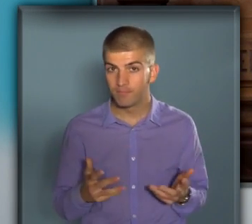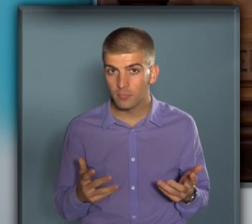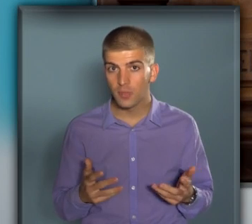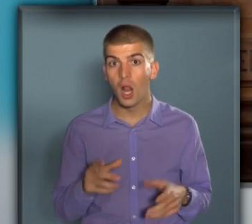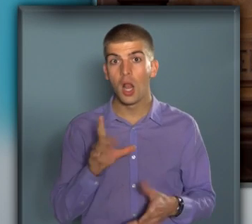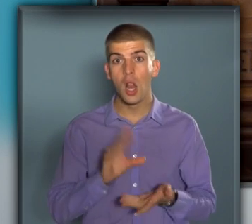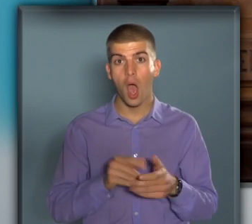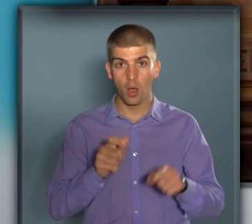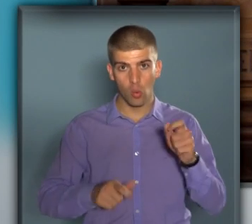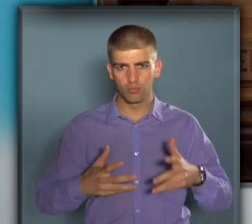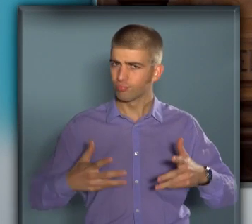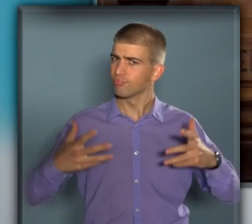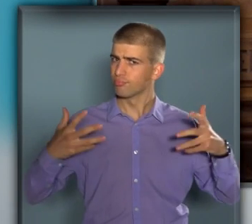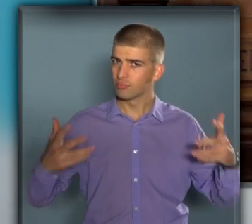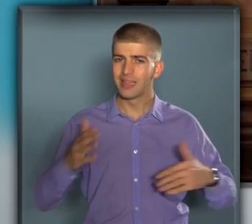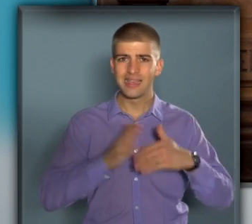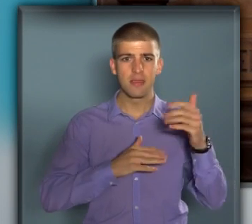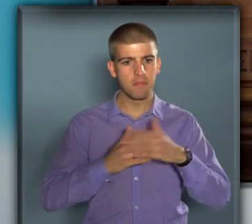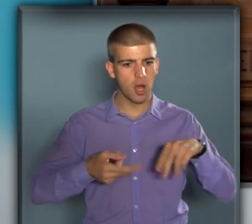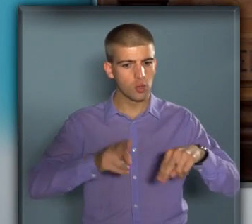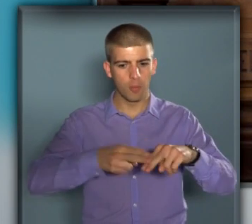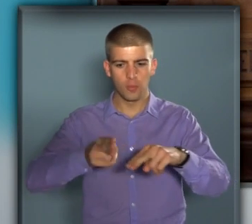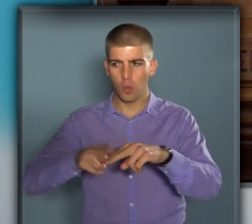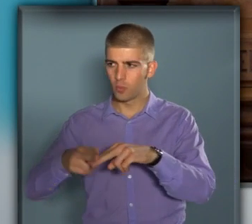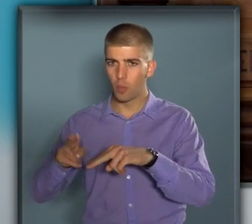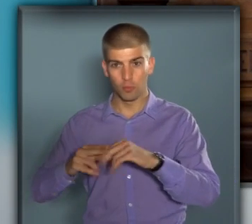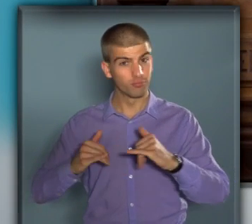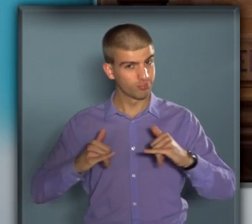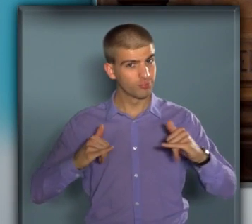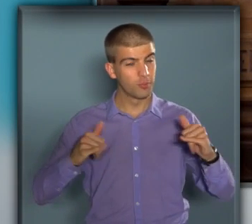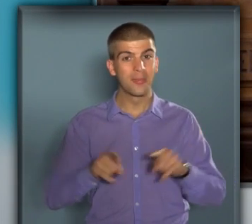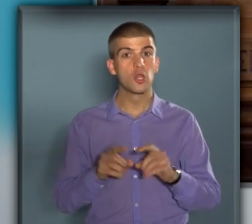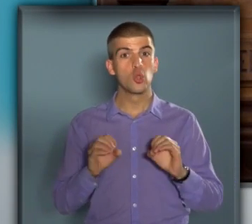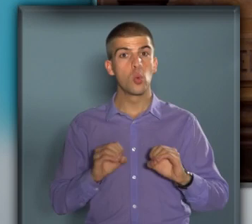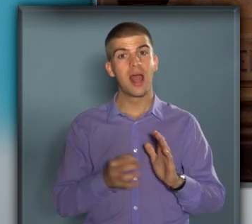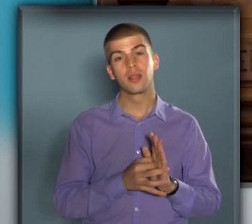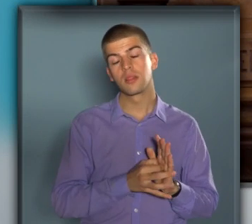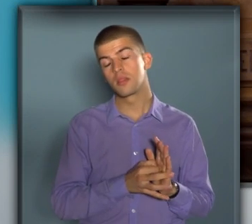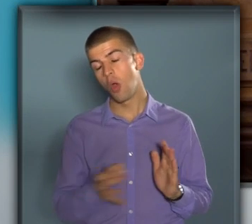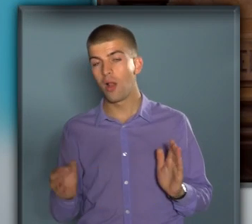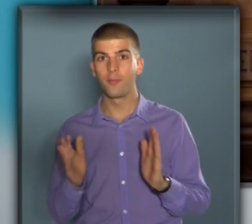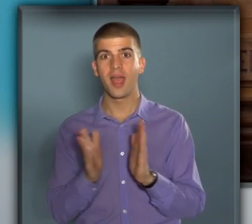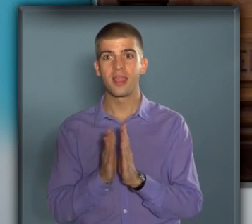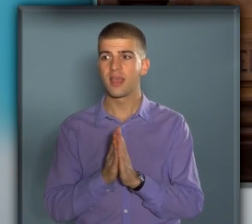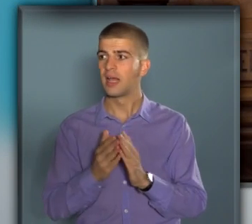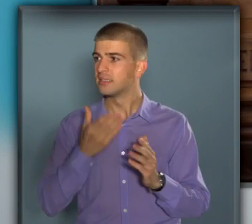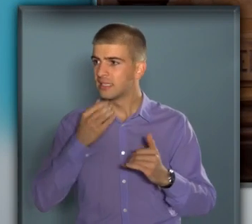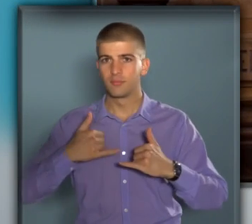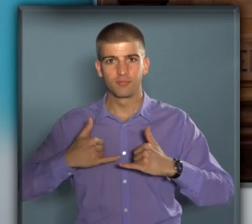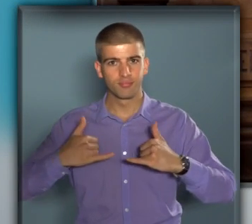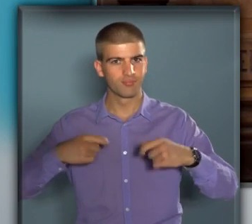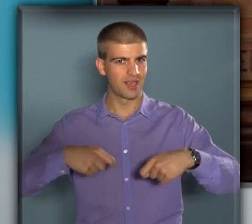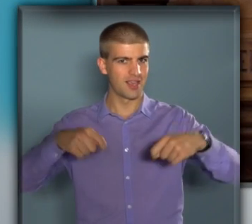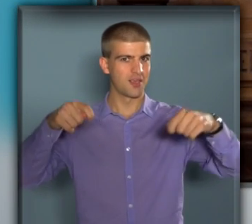bővülő lakosságszámú, az iporosodó Kőbánya fejlődés kihasználva szó szerint a semmiből épített önálló egyházközséget és